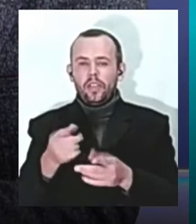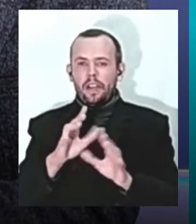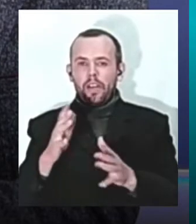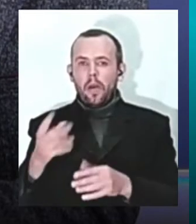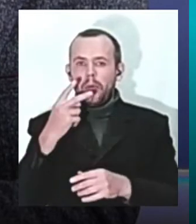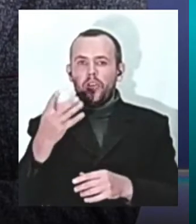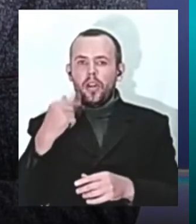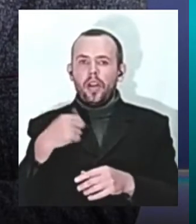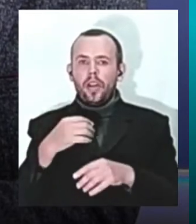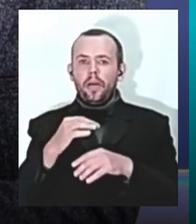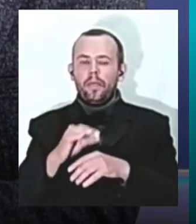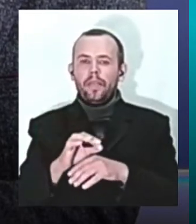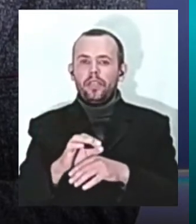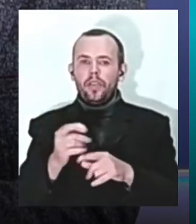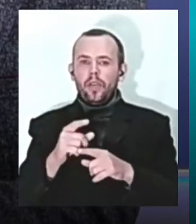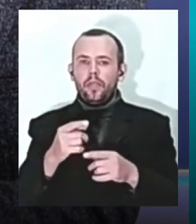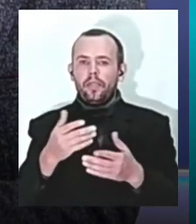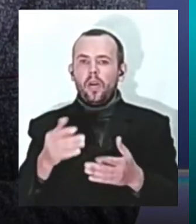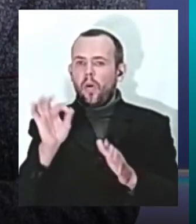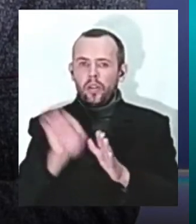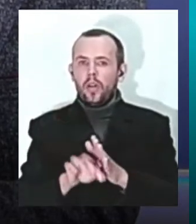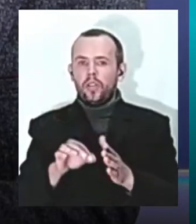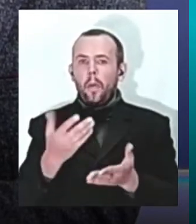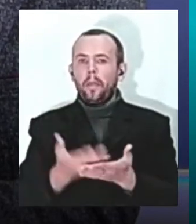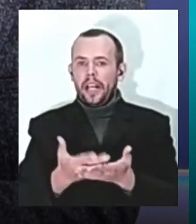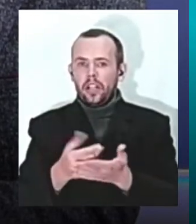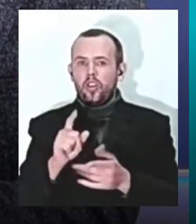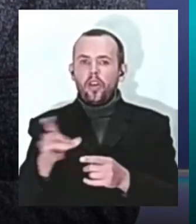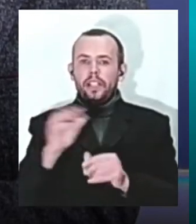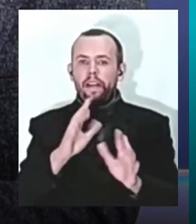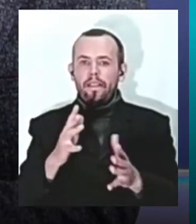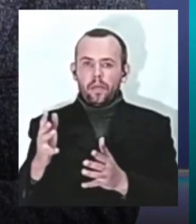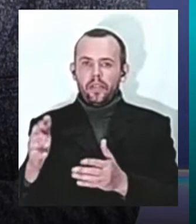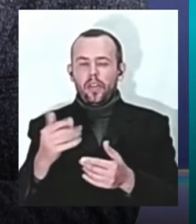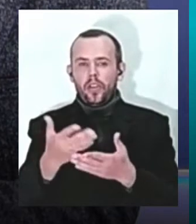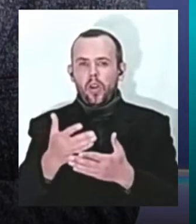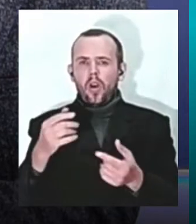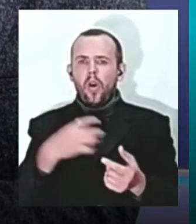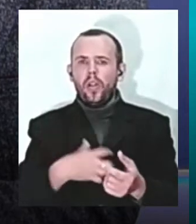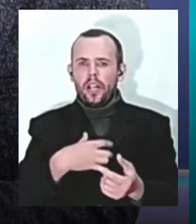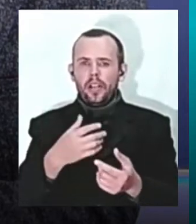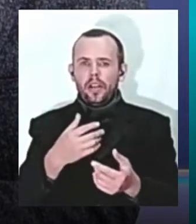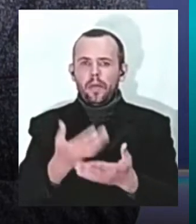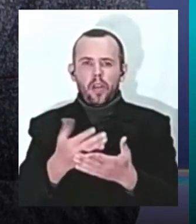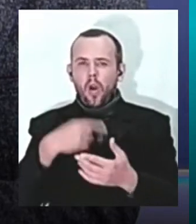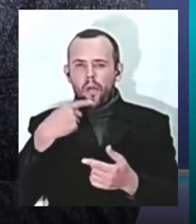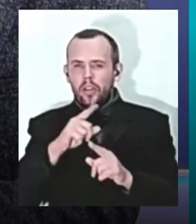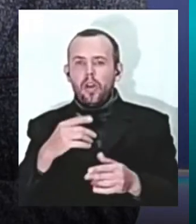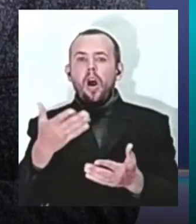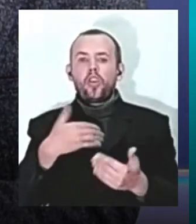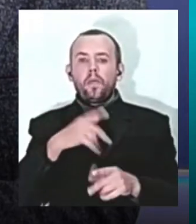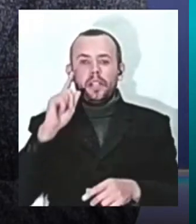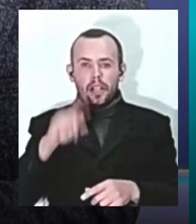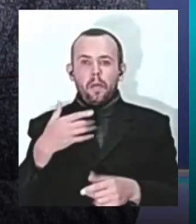теми поговорив, одразу приклади. Я думаю, що в цих випадках я такі конкретні приклади говорити не буду, хоча ми їх знаємо, ми розуміємо,